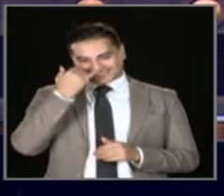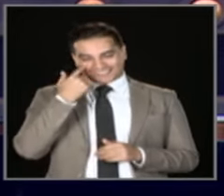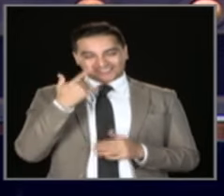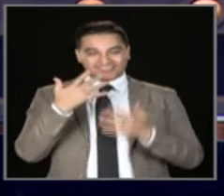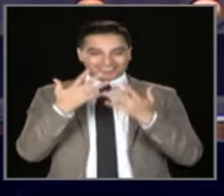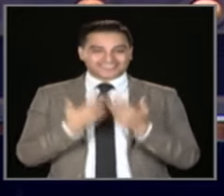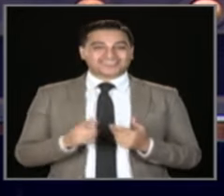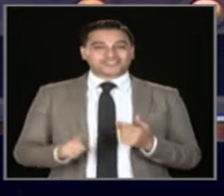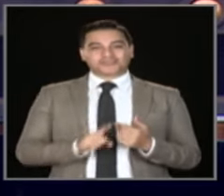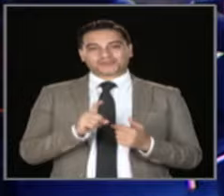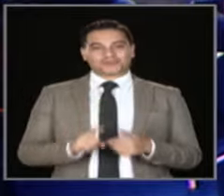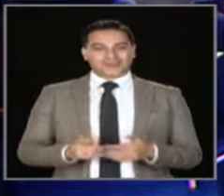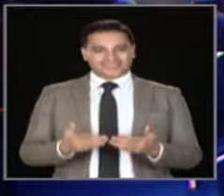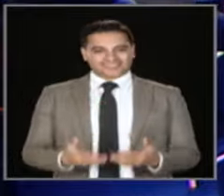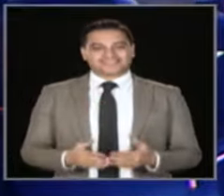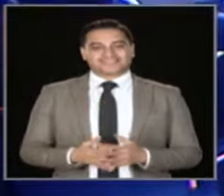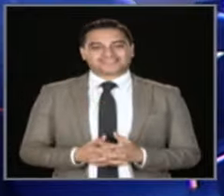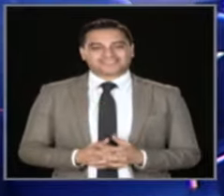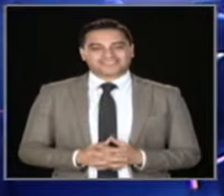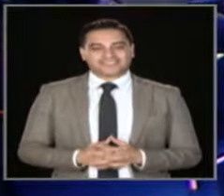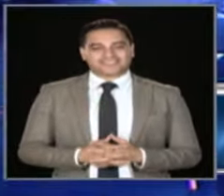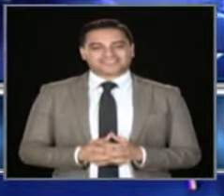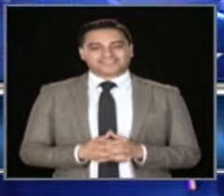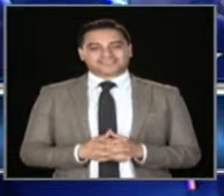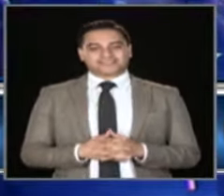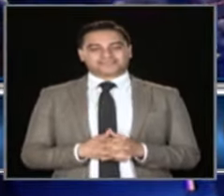قدرات ذهنية. والسؤال هو